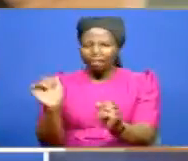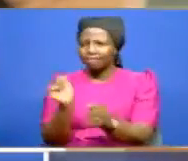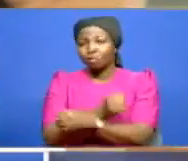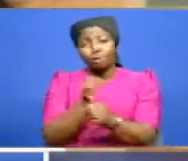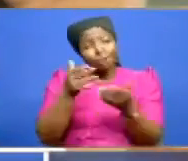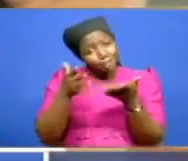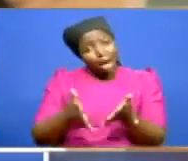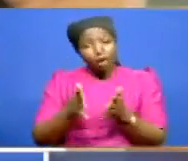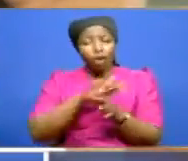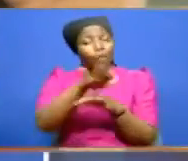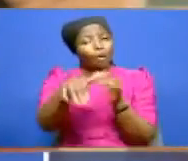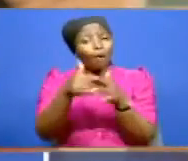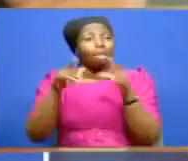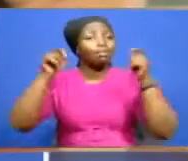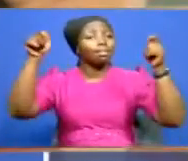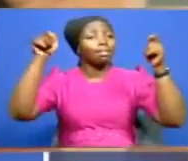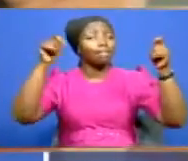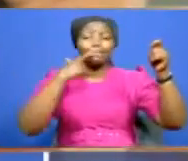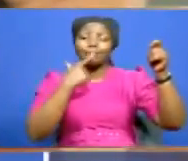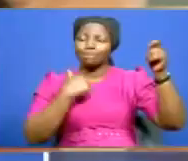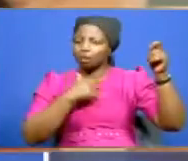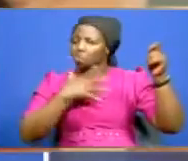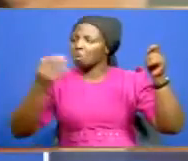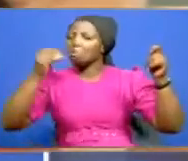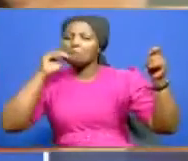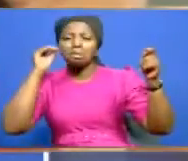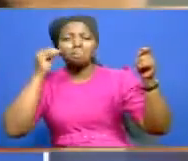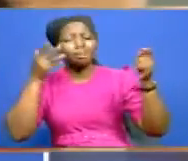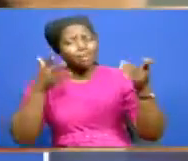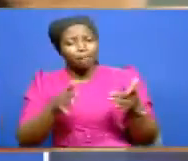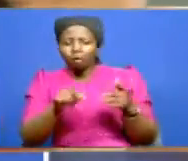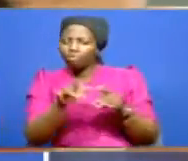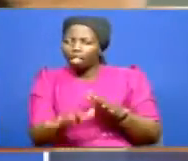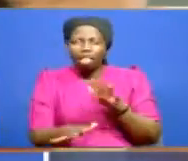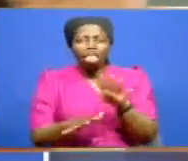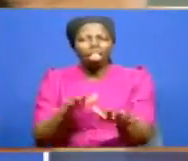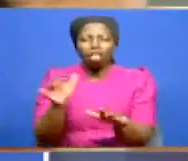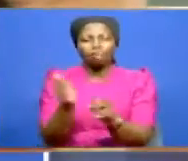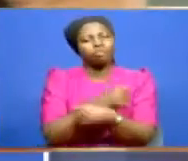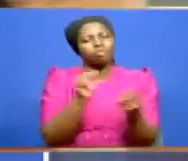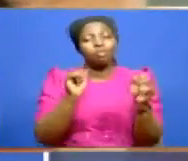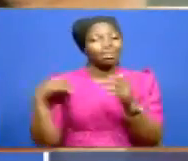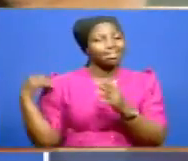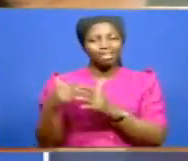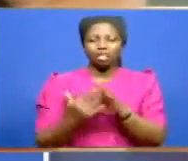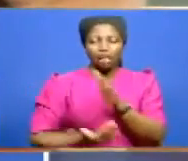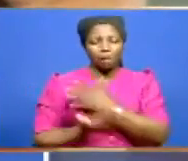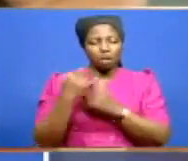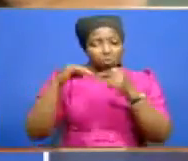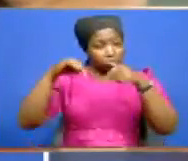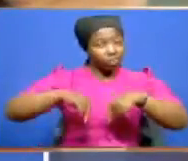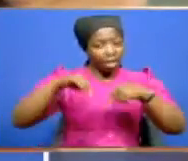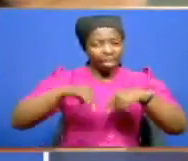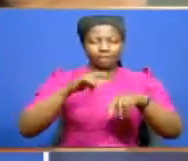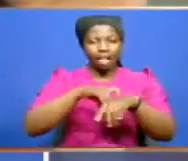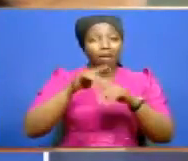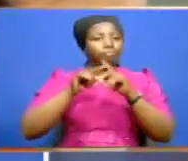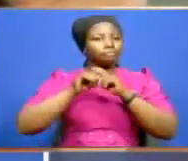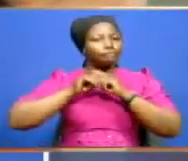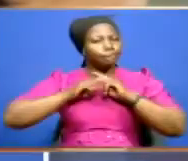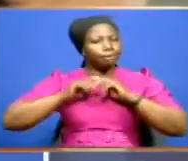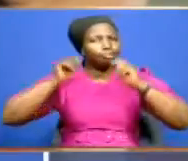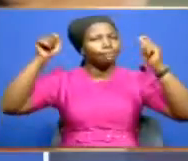wamegoma, wananiambia mimi niende nyumbani. Na hii mguu sina vile naweza tembea. Tangu asubuhi leo bila mgomo imeanza. Tujakula